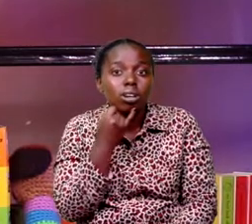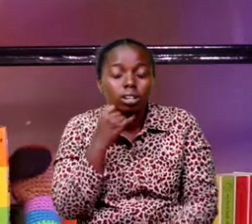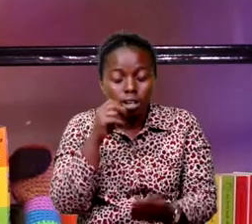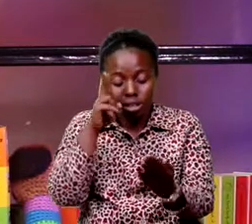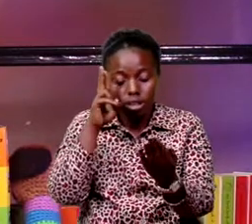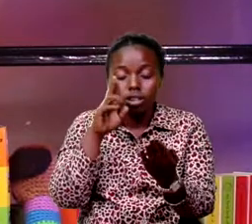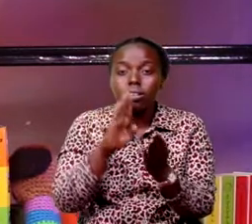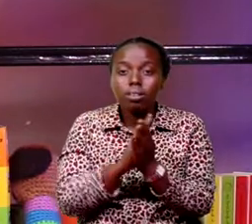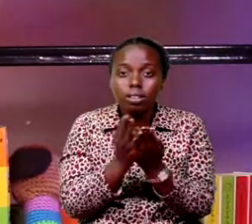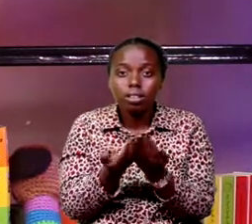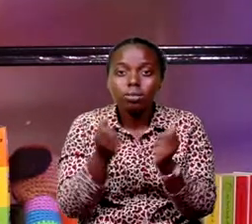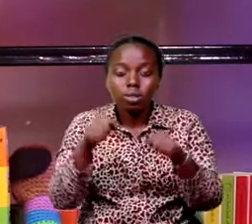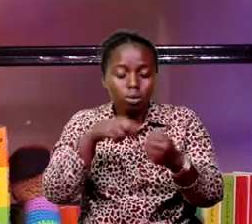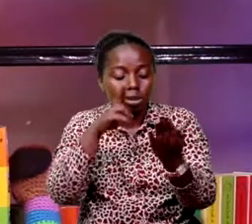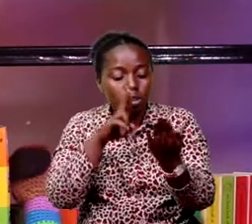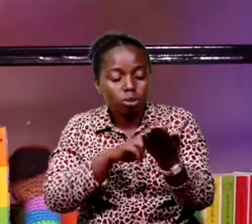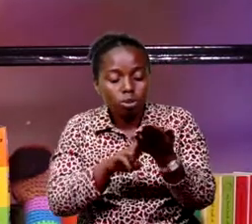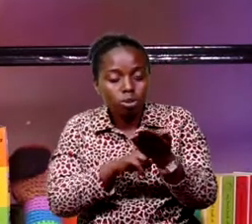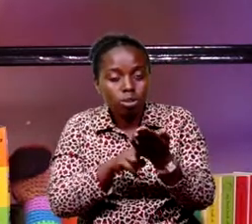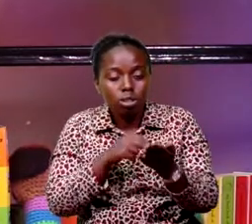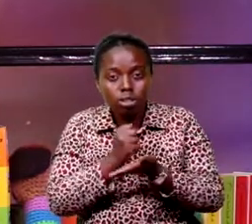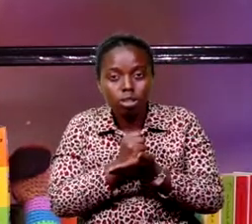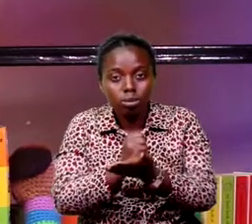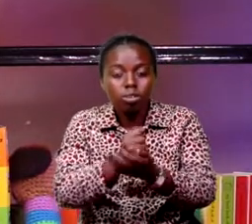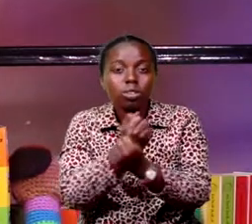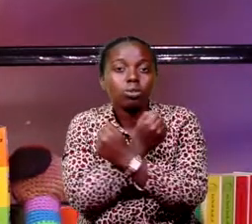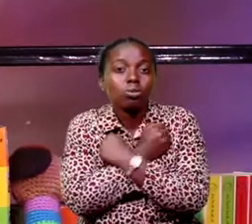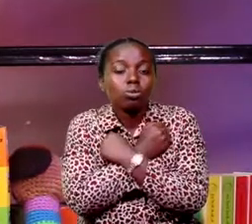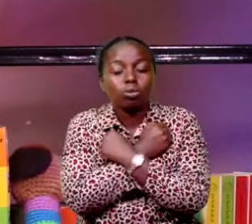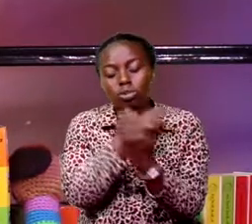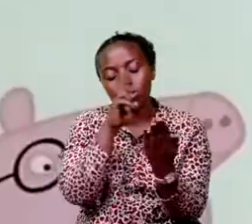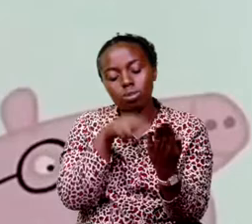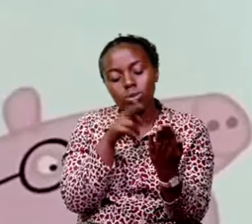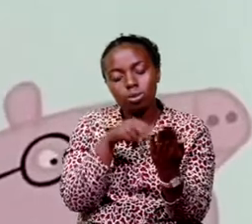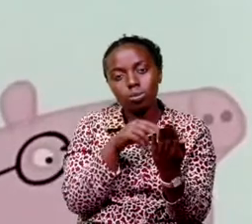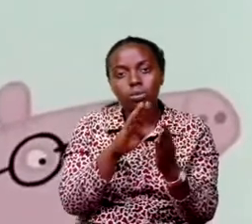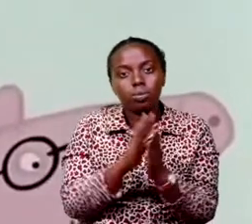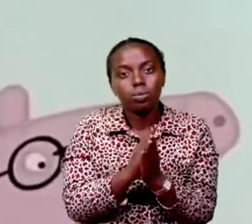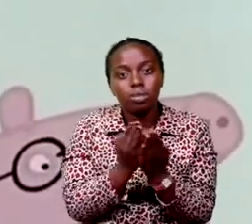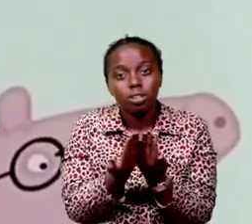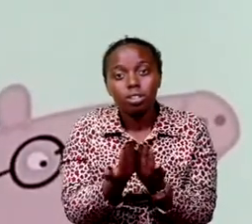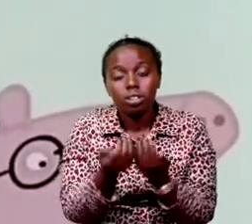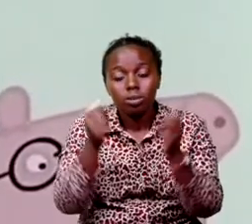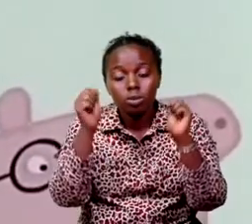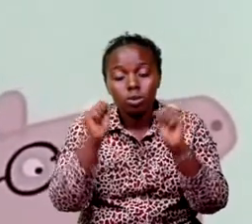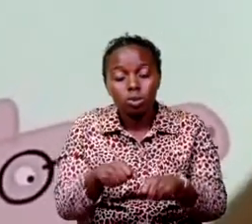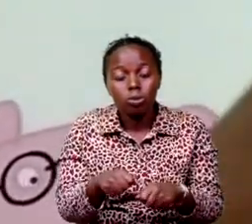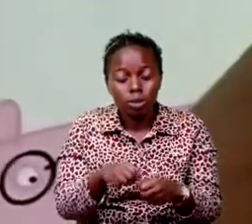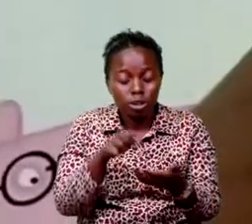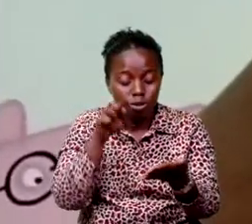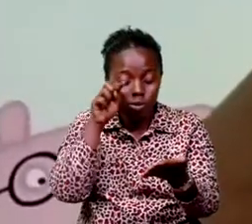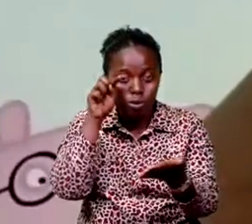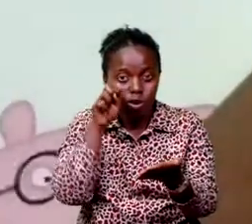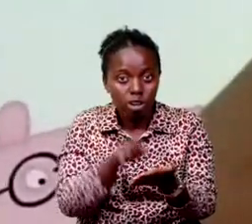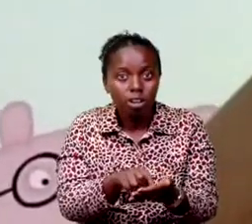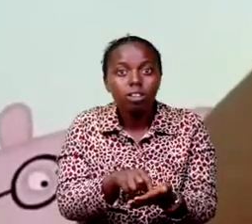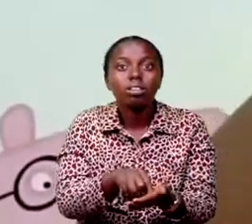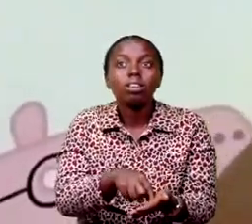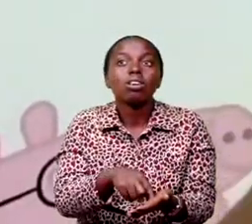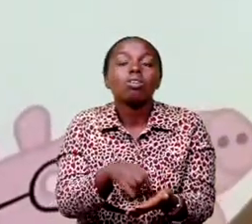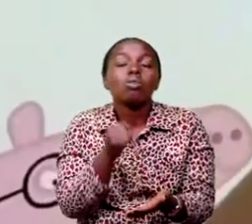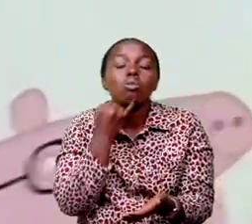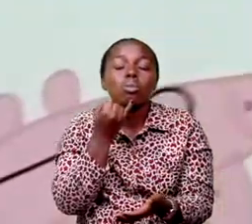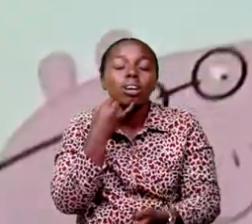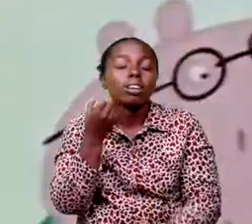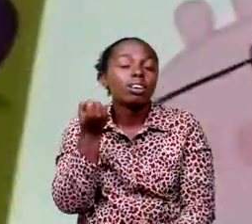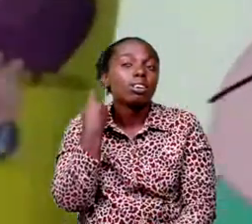icyo gitabo ashobora kugikoresha kikamufasha gukunda gusoma. Ni igitabo ushobora kugira aho ukanda umwana